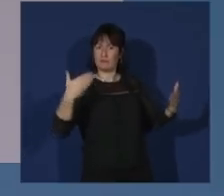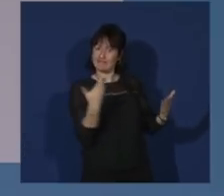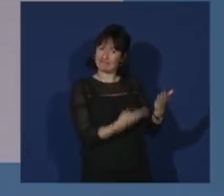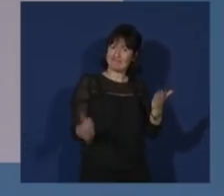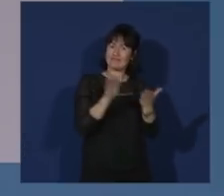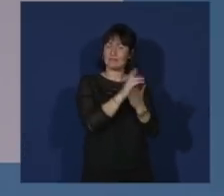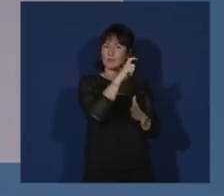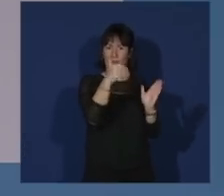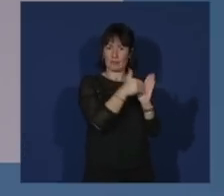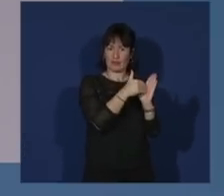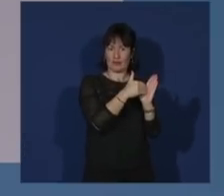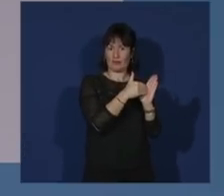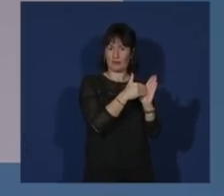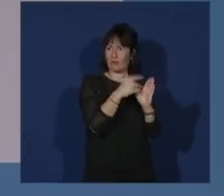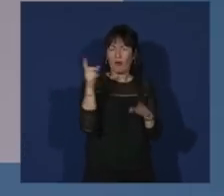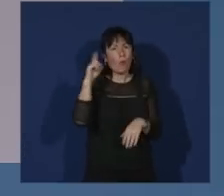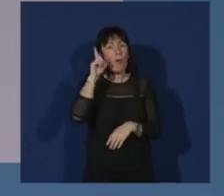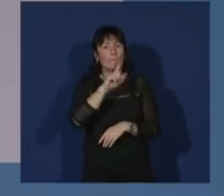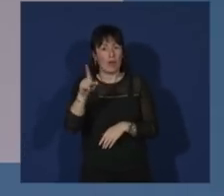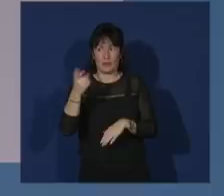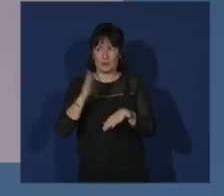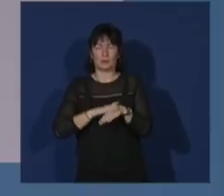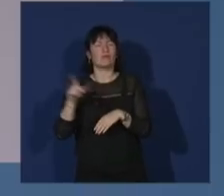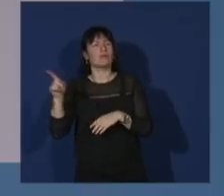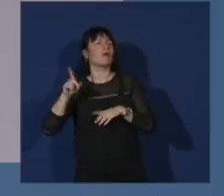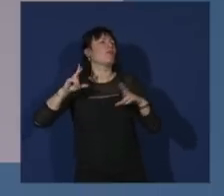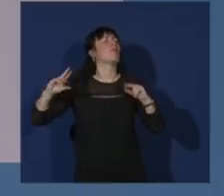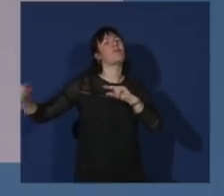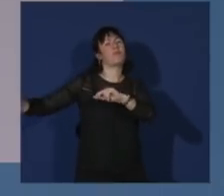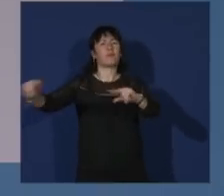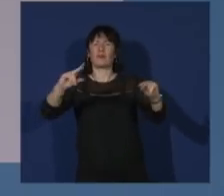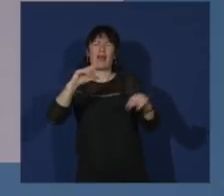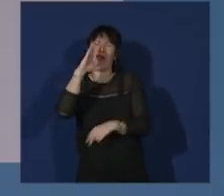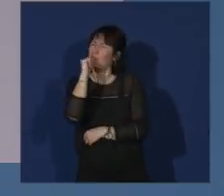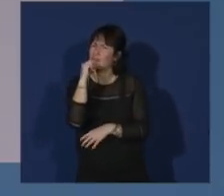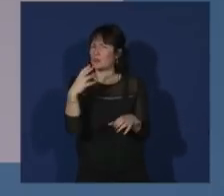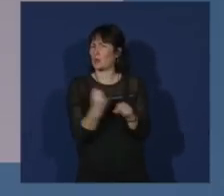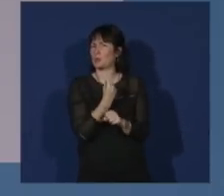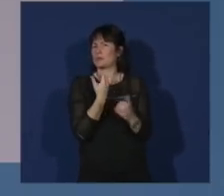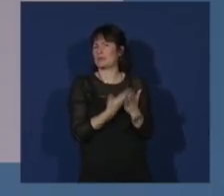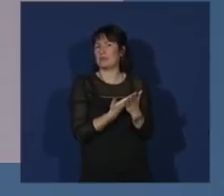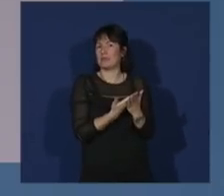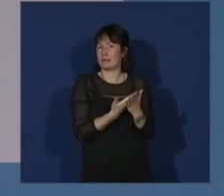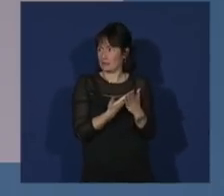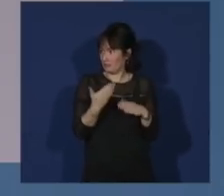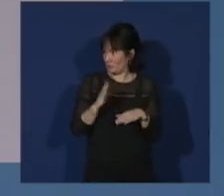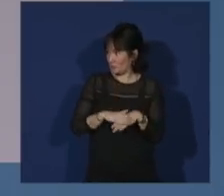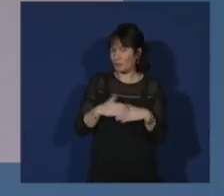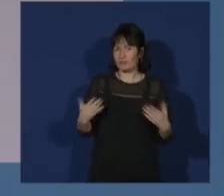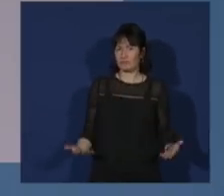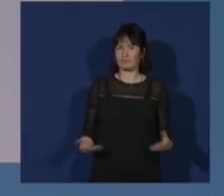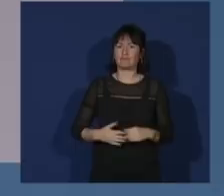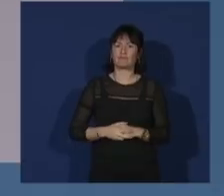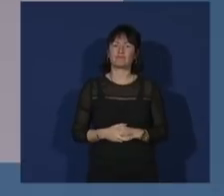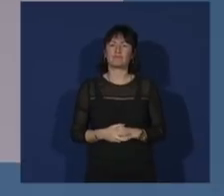sont les mêmes qui disaient doctement, sciemment, que c'était impossible que nous reportions cette élection